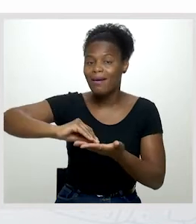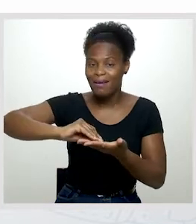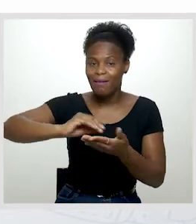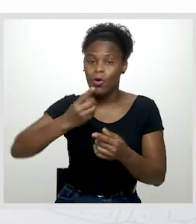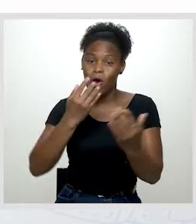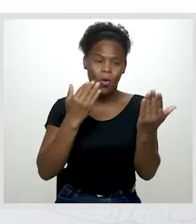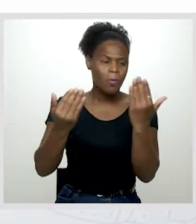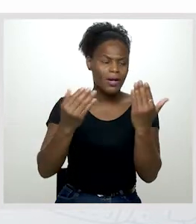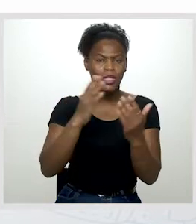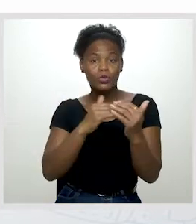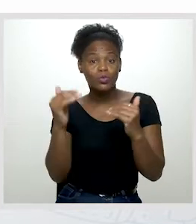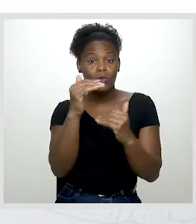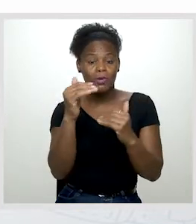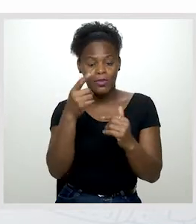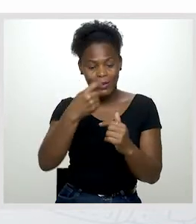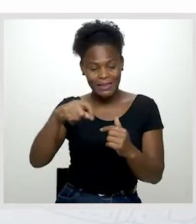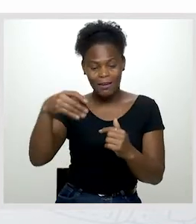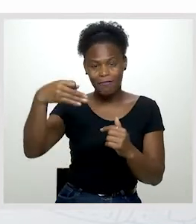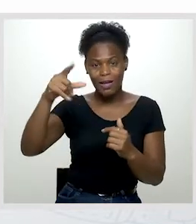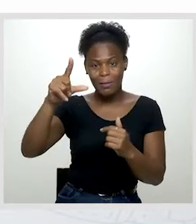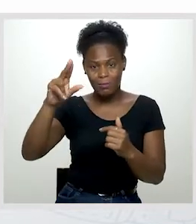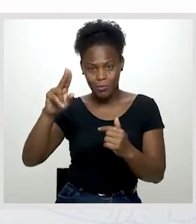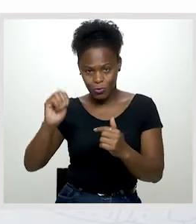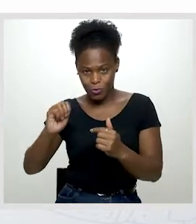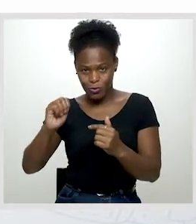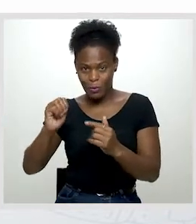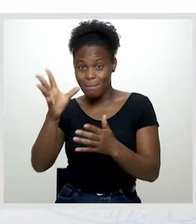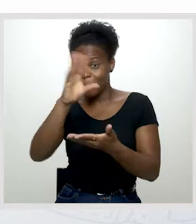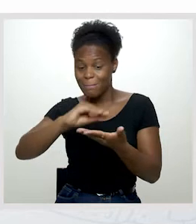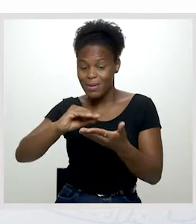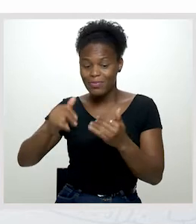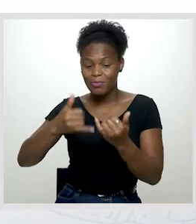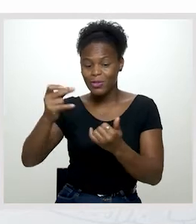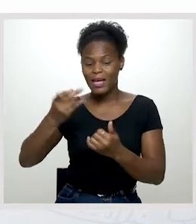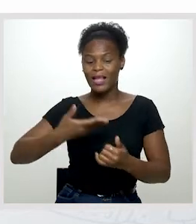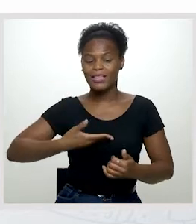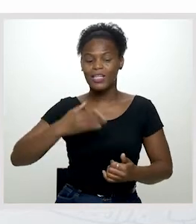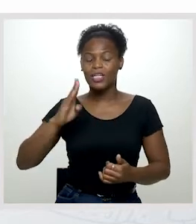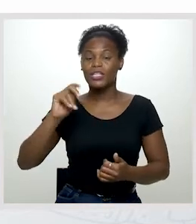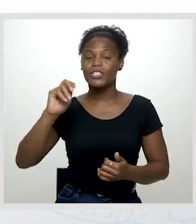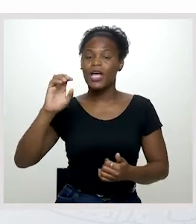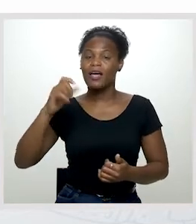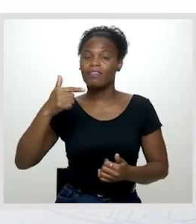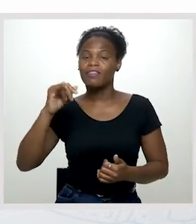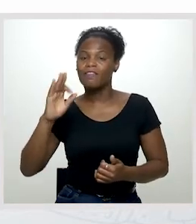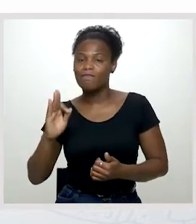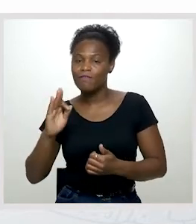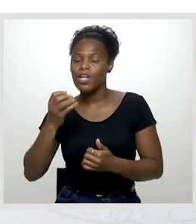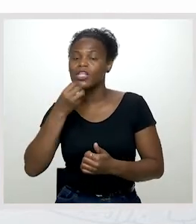supériorité, on met plus, après l'adjectif et après on met que. Très